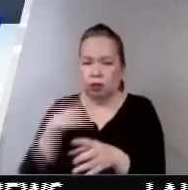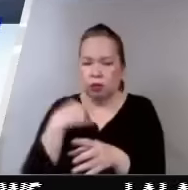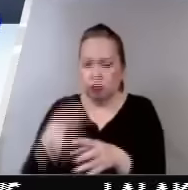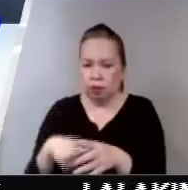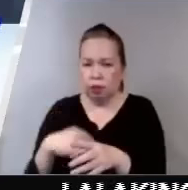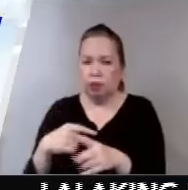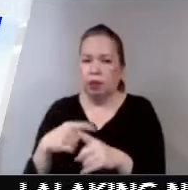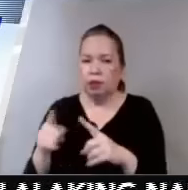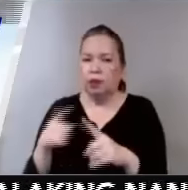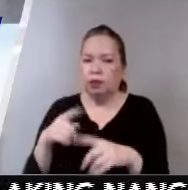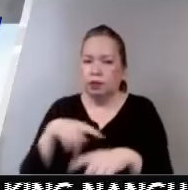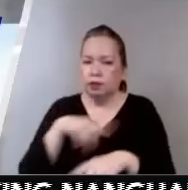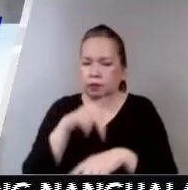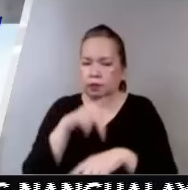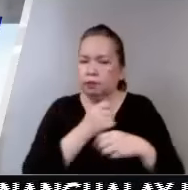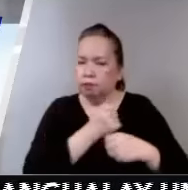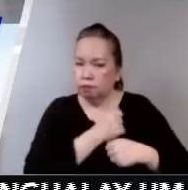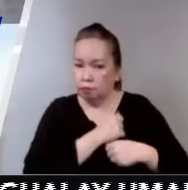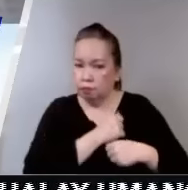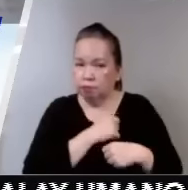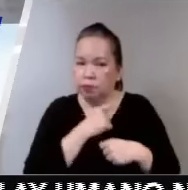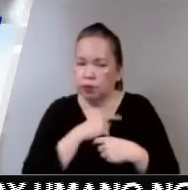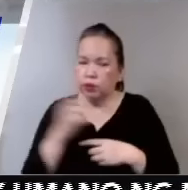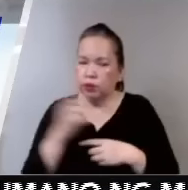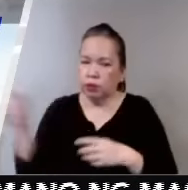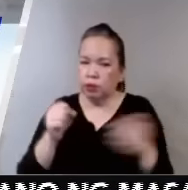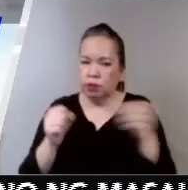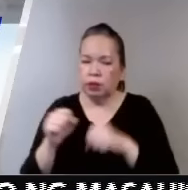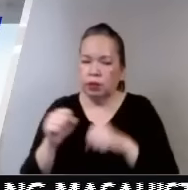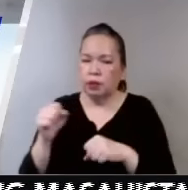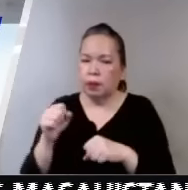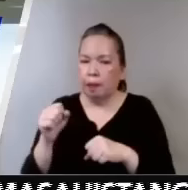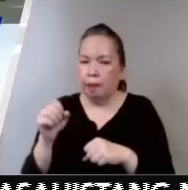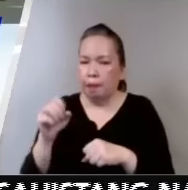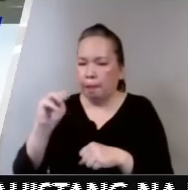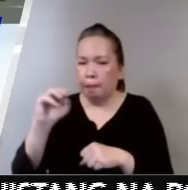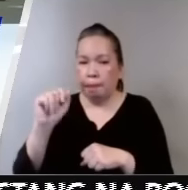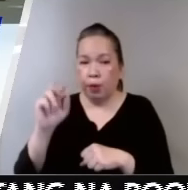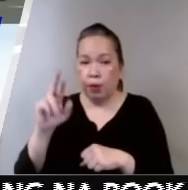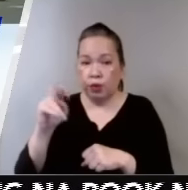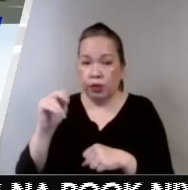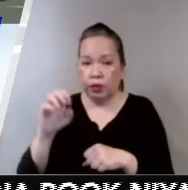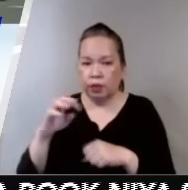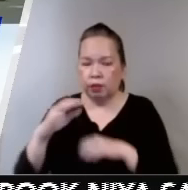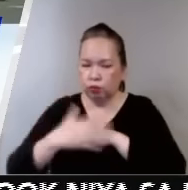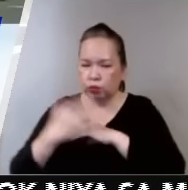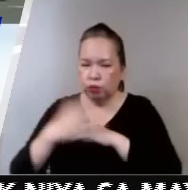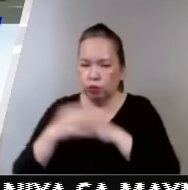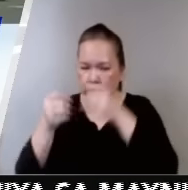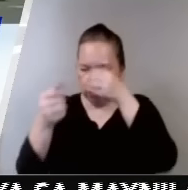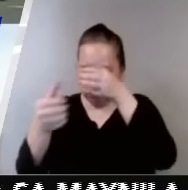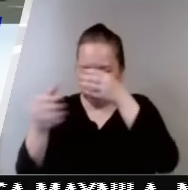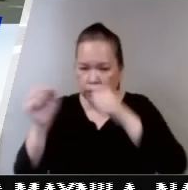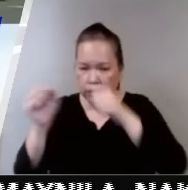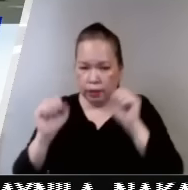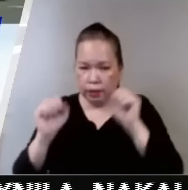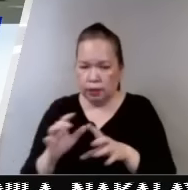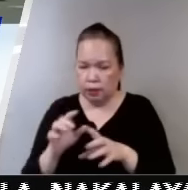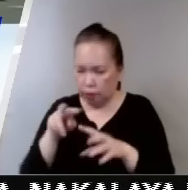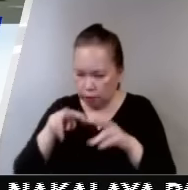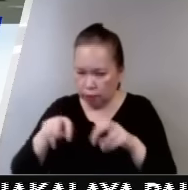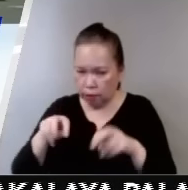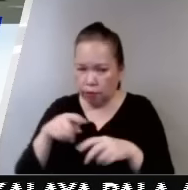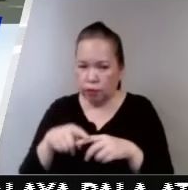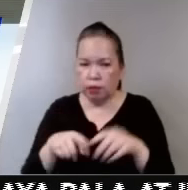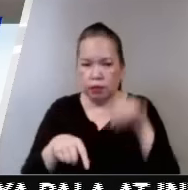marine scientists mula sa UP at BFAR para suriin ang mga sandbar sa Escoda Shoal. Hindi muna aalisin ng PCG sa Escoda Shoal ang